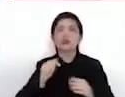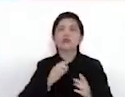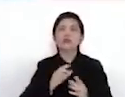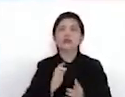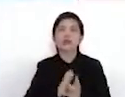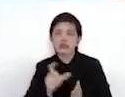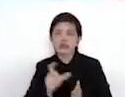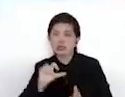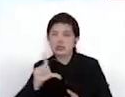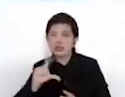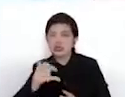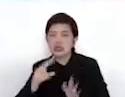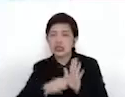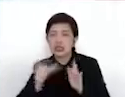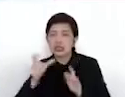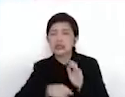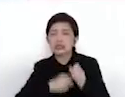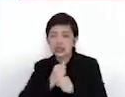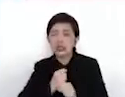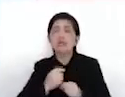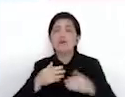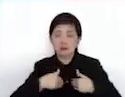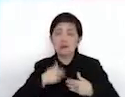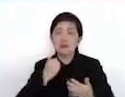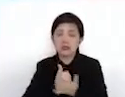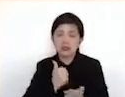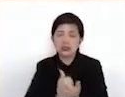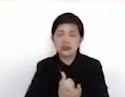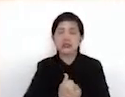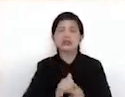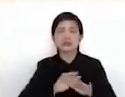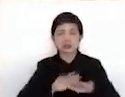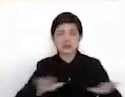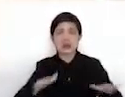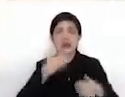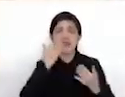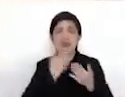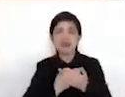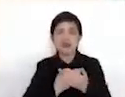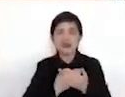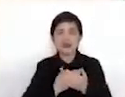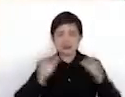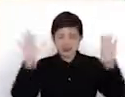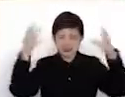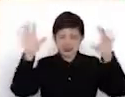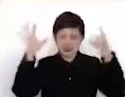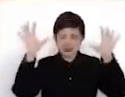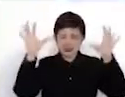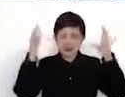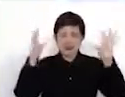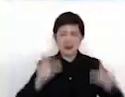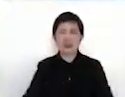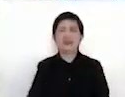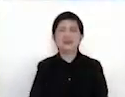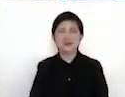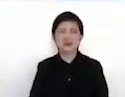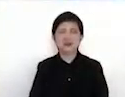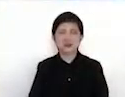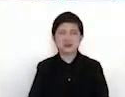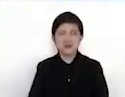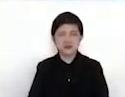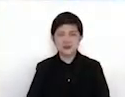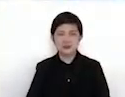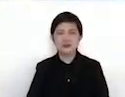Makasih Oke waktunya is kita berikanl paling meriah untuk segmen ini kepada para calon gubernur dan para calon wakil